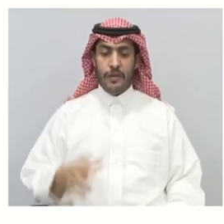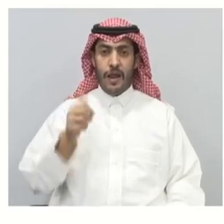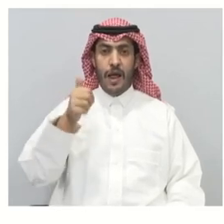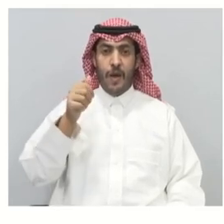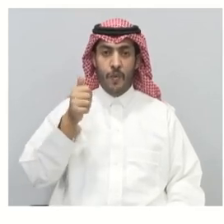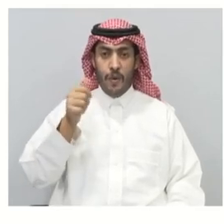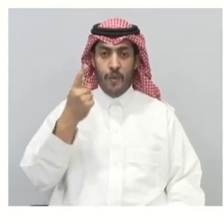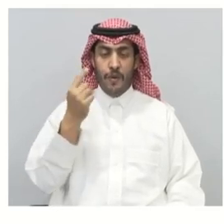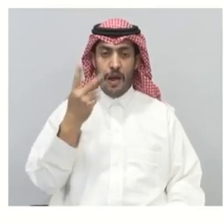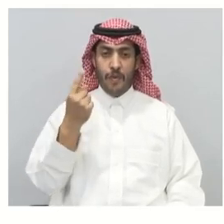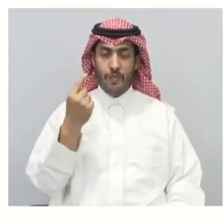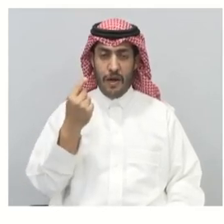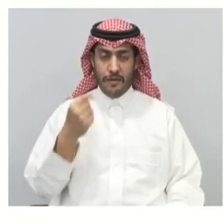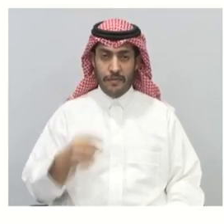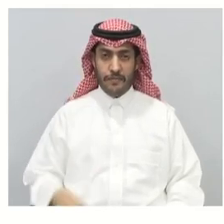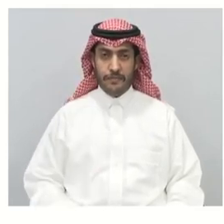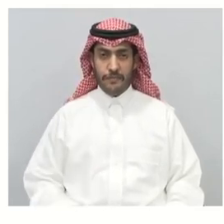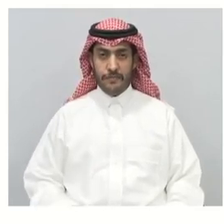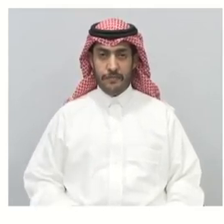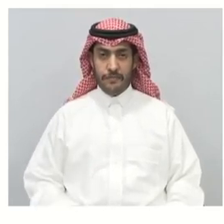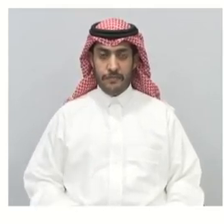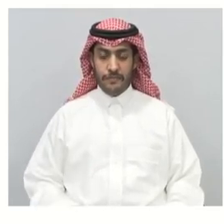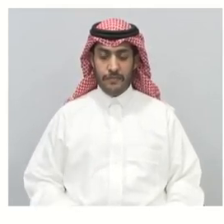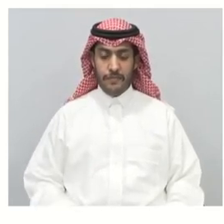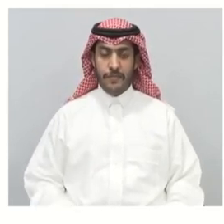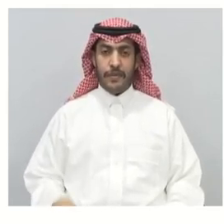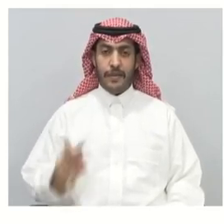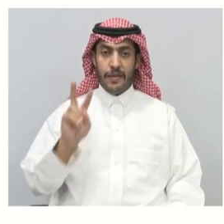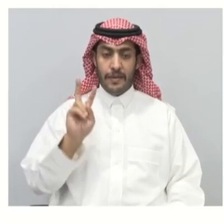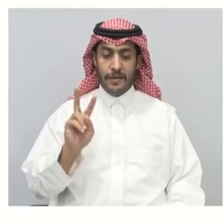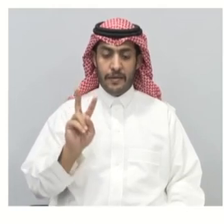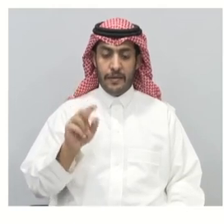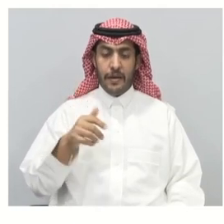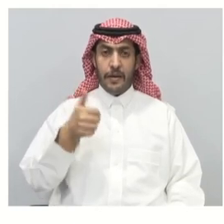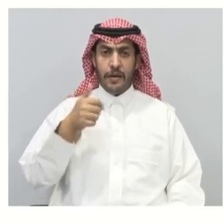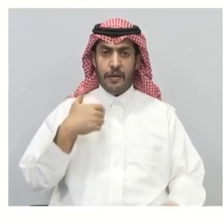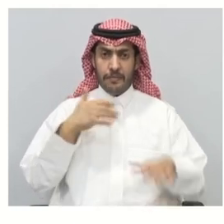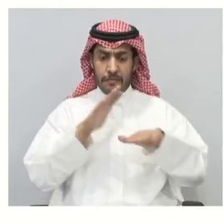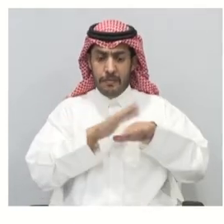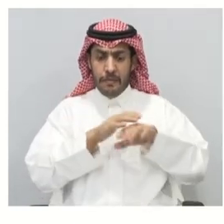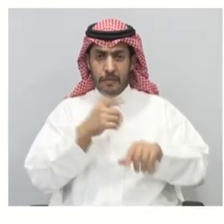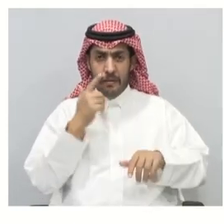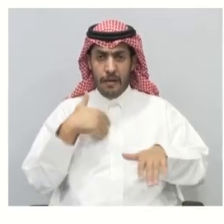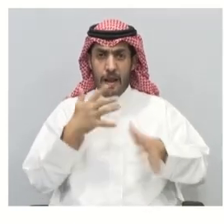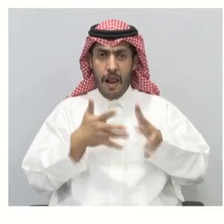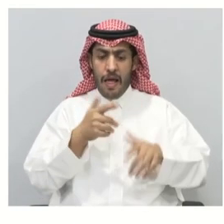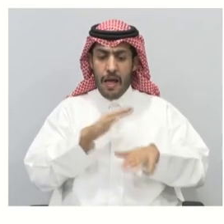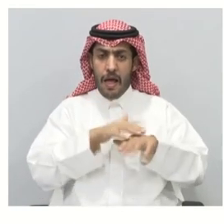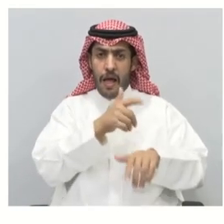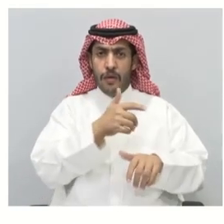دروا المحافظين على البيئه جميل اثنان امدحوا من يحافظ على بيئته